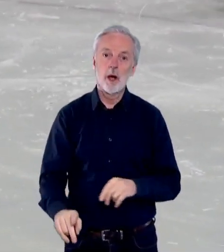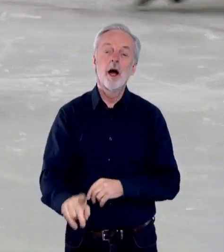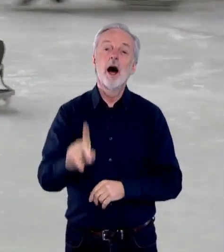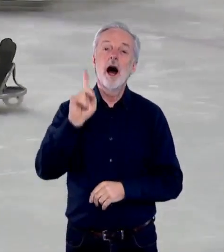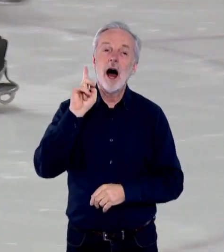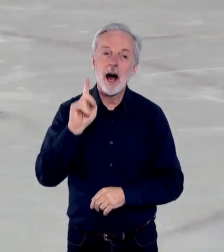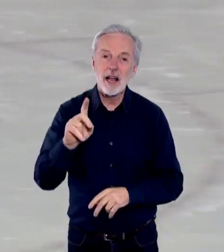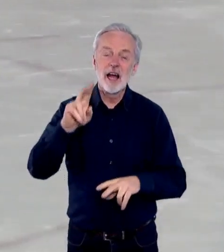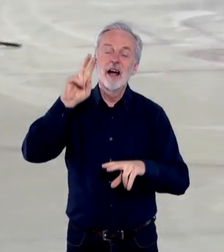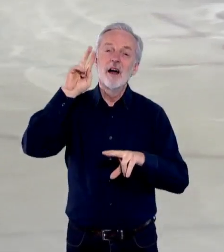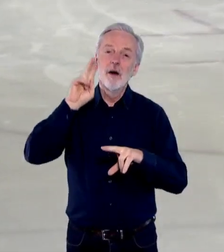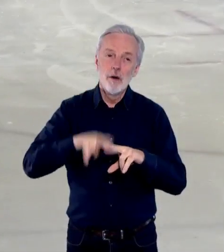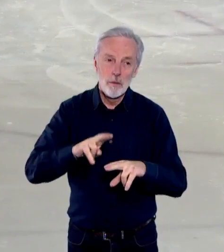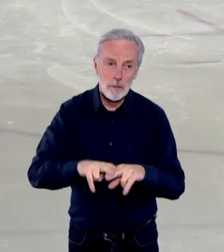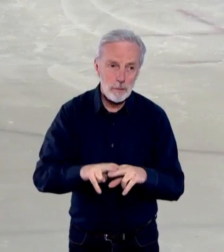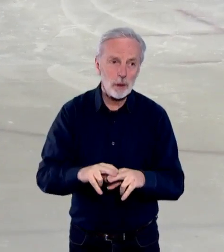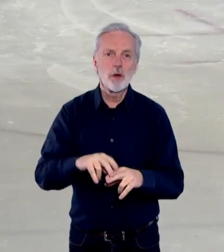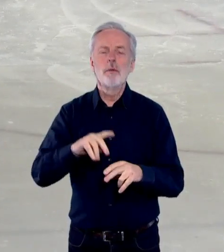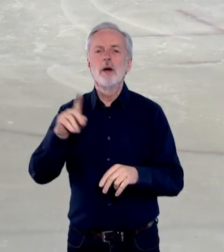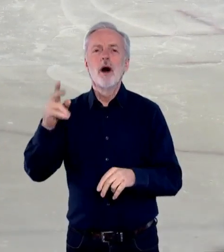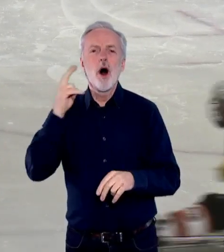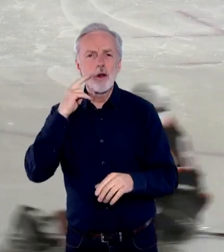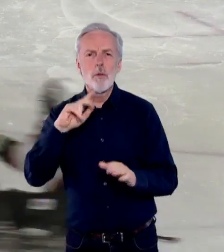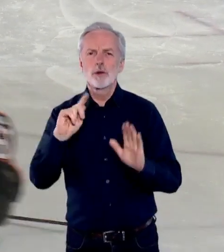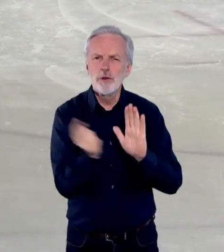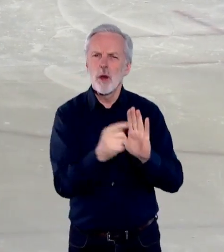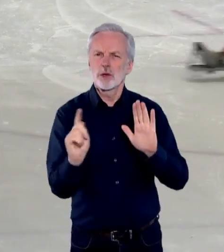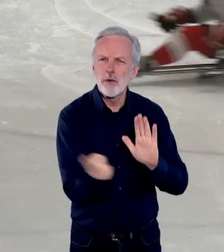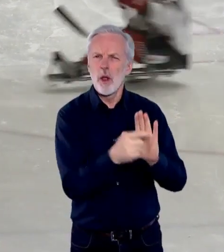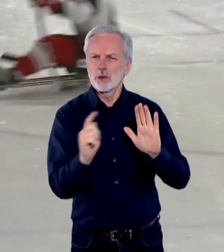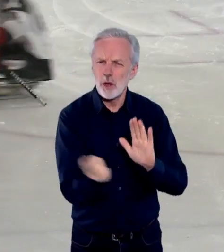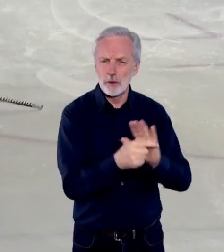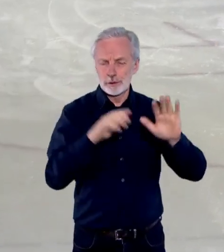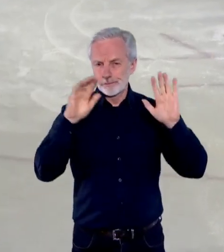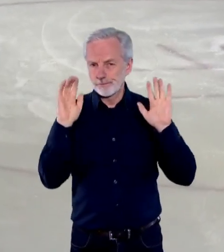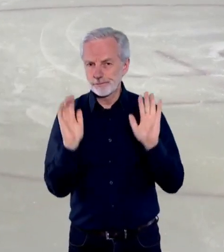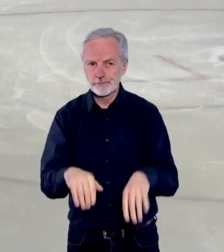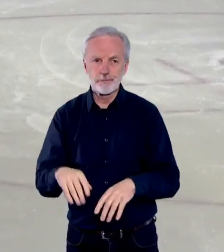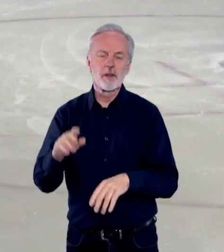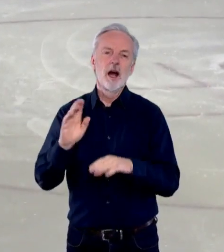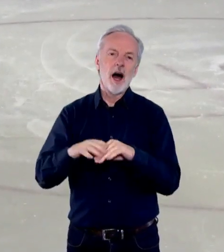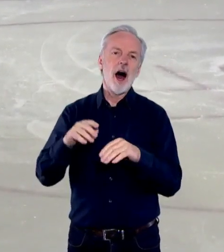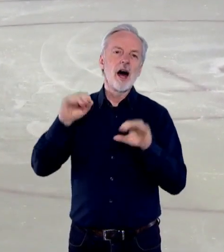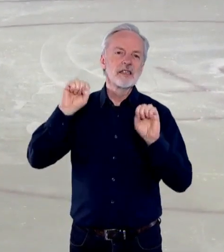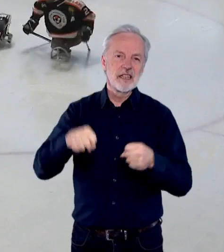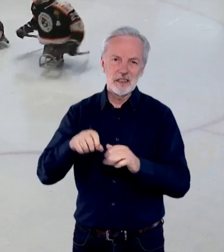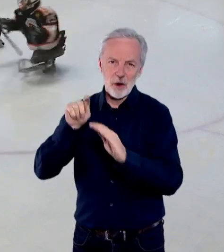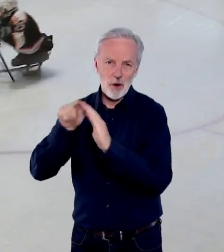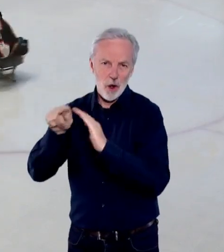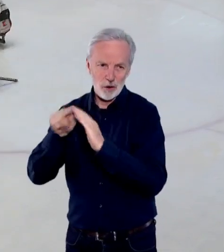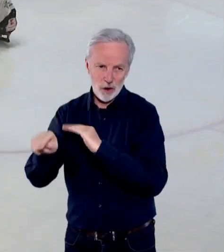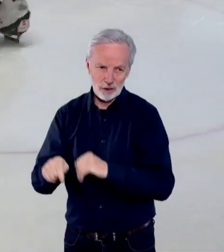pak frustrovaní Hanáci nabídli sérii vyloučení svým soupeřům přesilovku 5-3 a tuhle příležitost zlínští využili beze